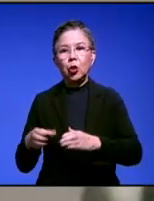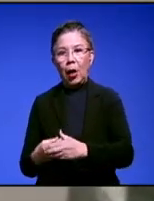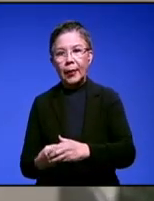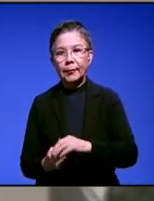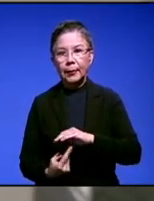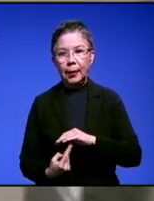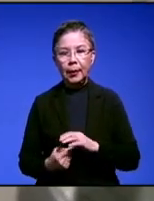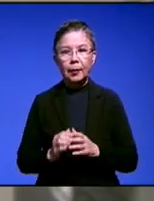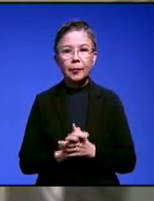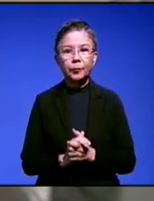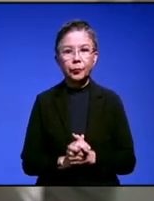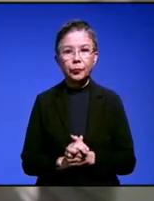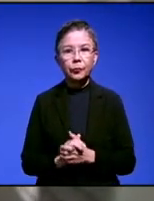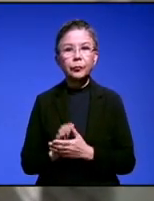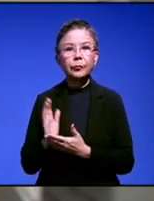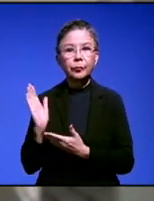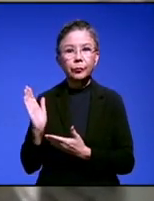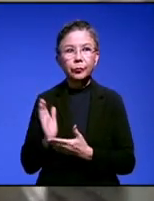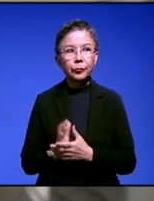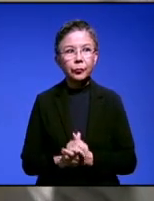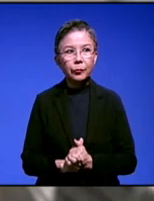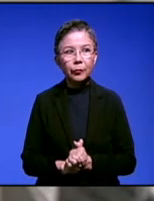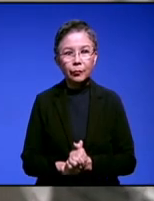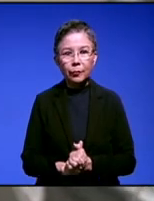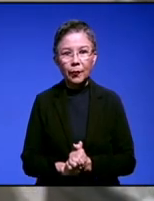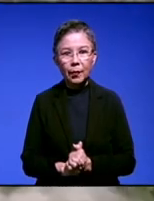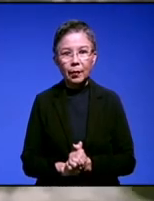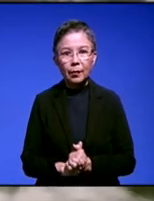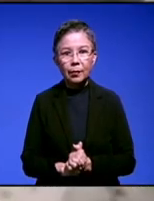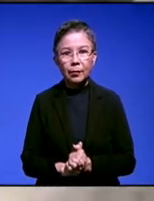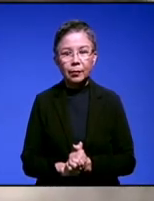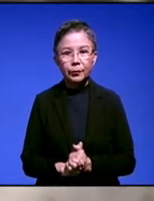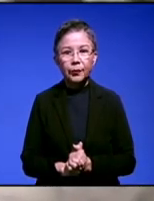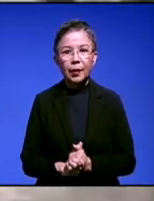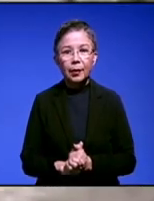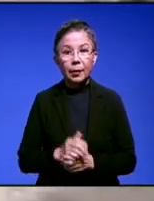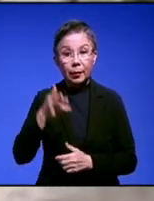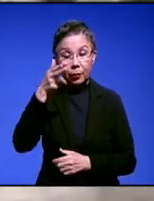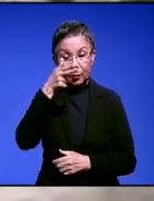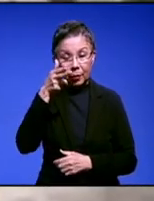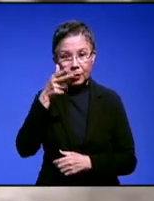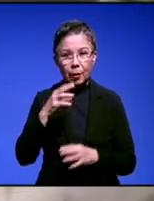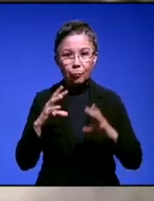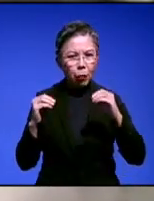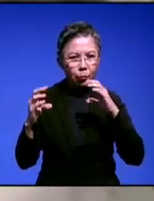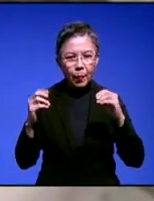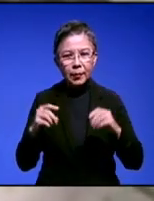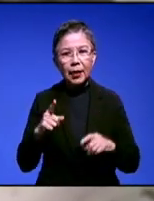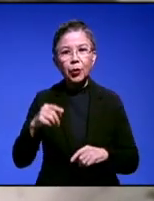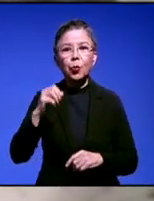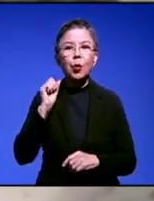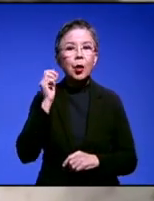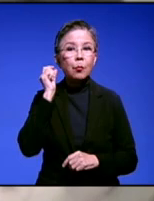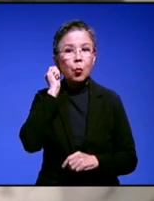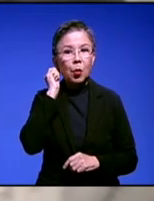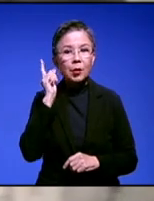Hai anaknya Hai dengan cuaca Hai kamera warga merekam adu argumen antara seorang